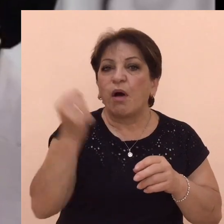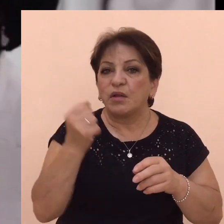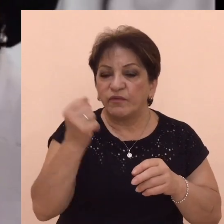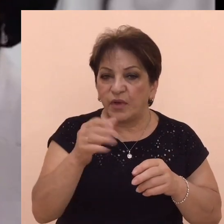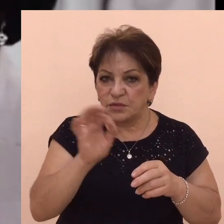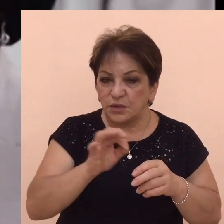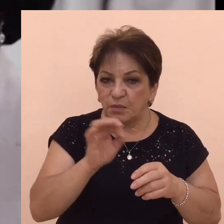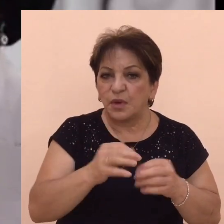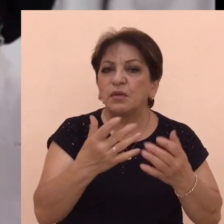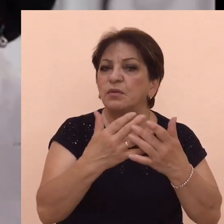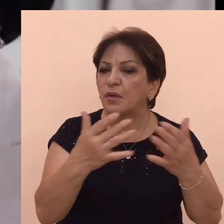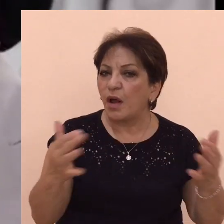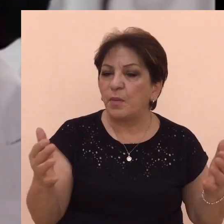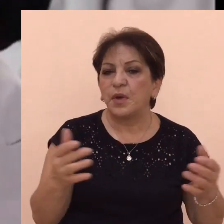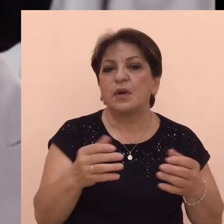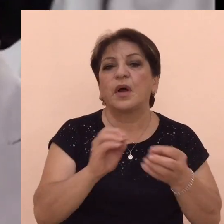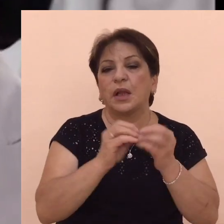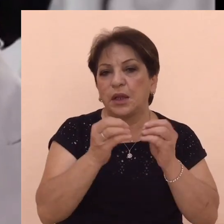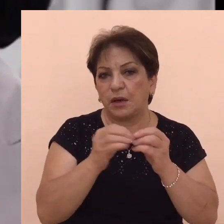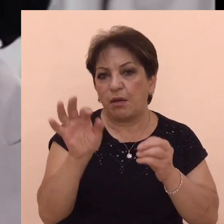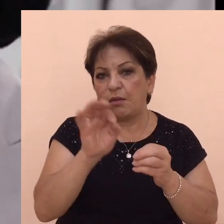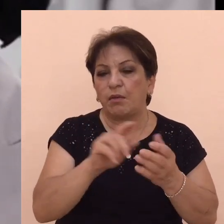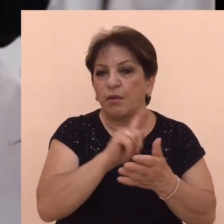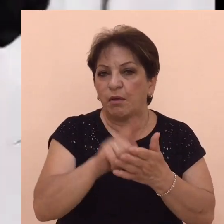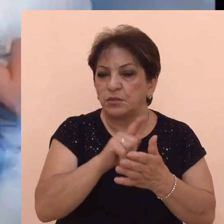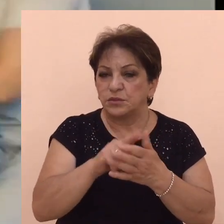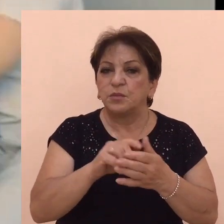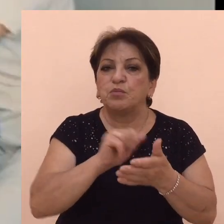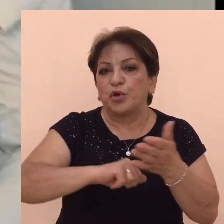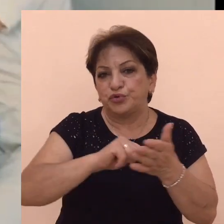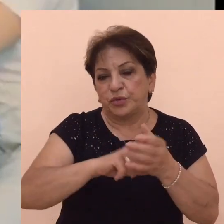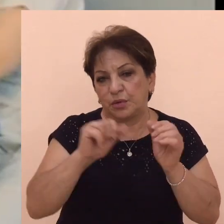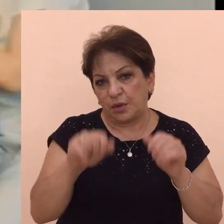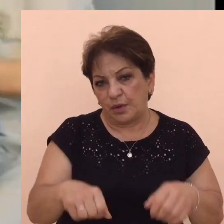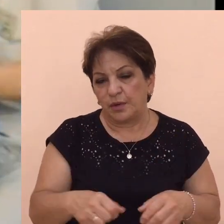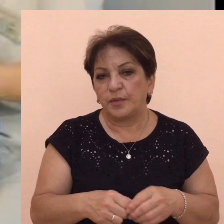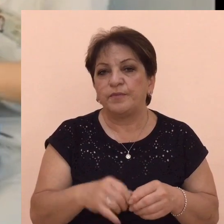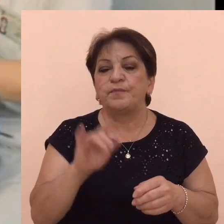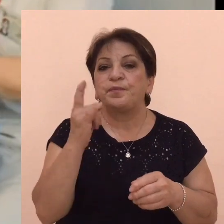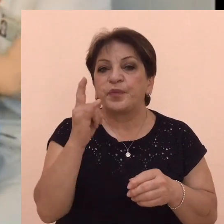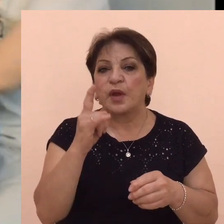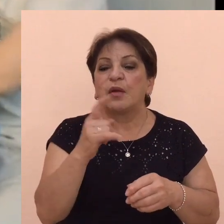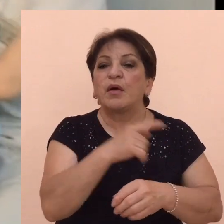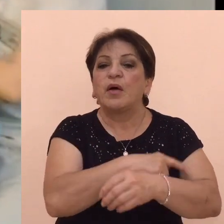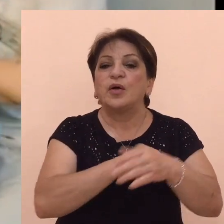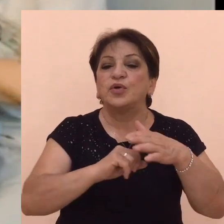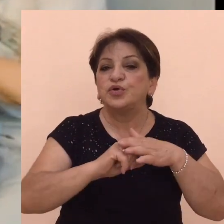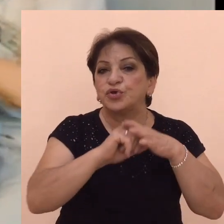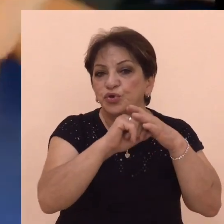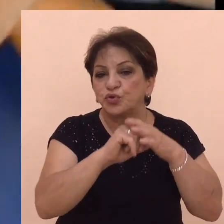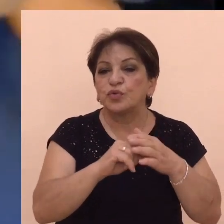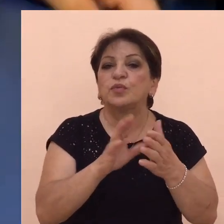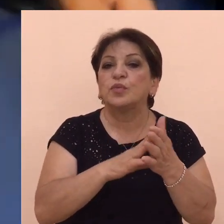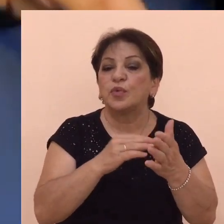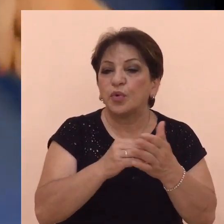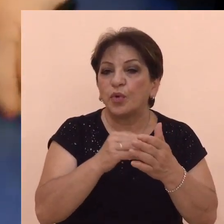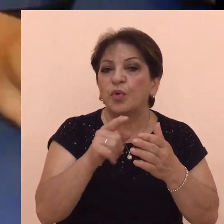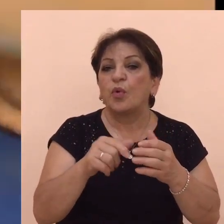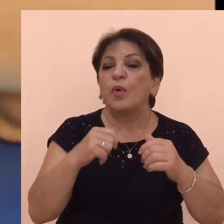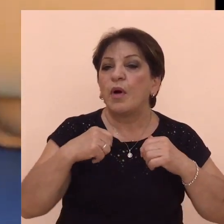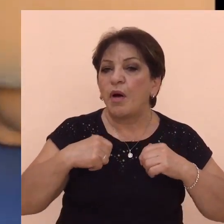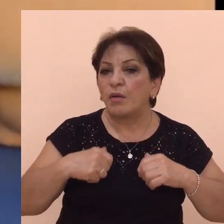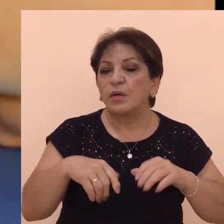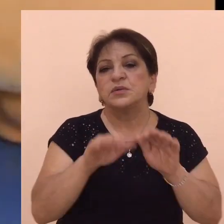զարգացման և մի շարք այլ խնդիրների առաջացման պատճառ կարող է հանդիսանալ։ Երեխայի զարկերակային ճնշման գնահատումը կատարվում է հանգիստ,